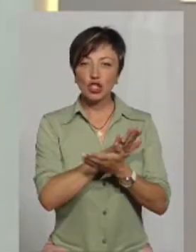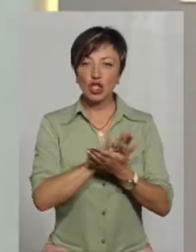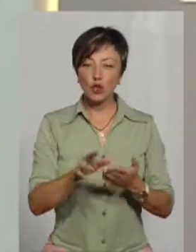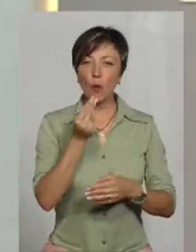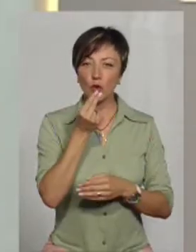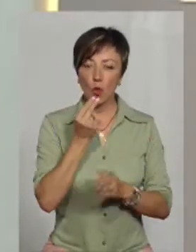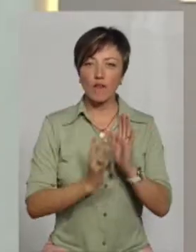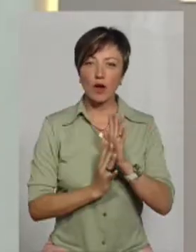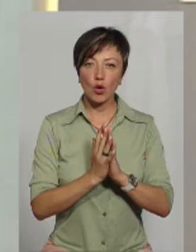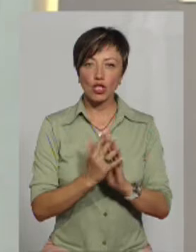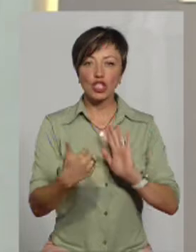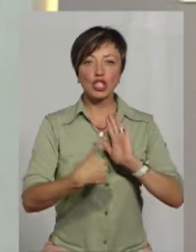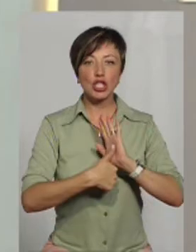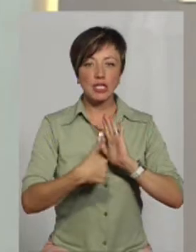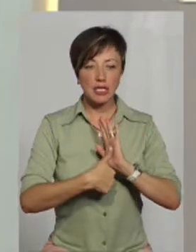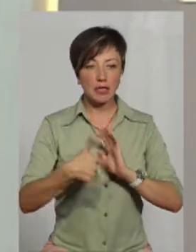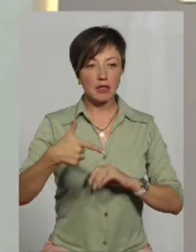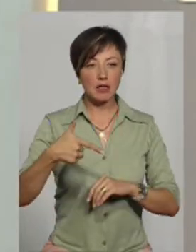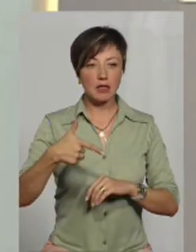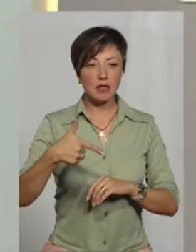чисту продукцію вирощують на